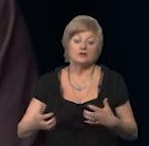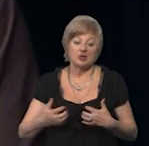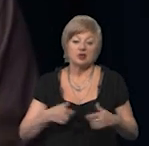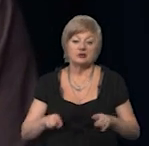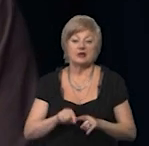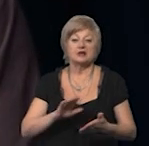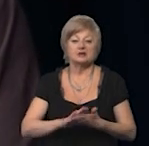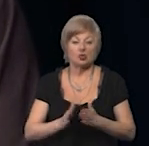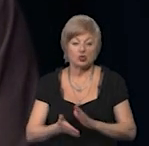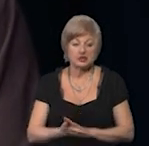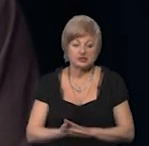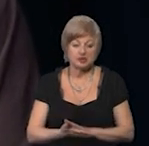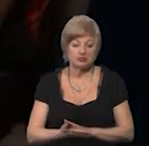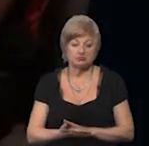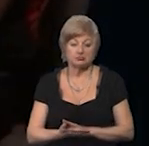з